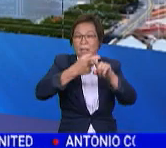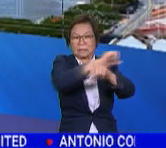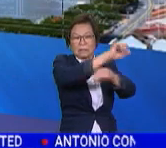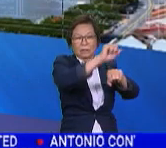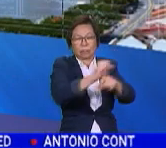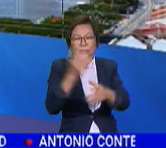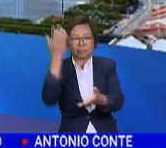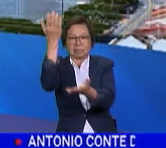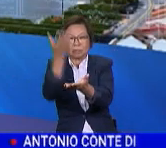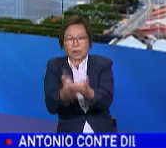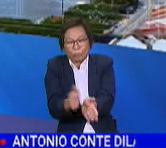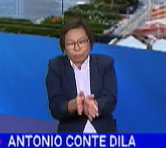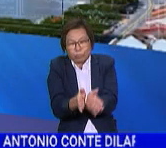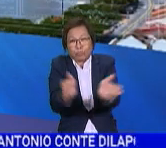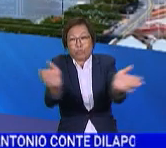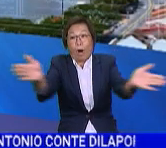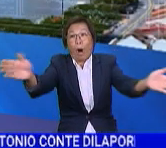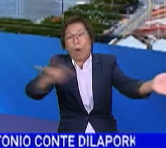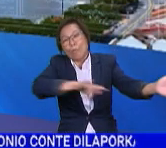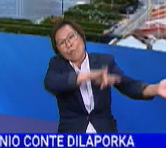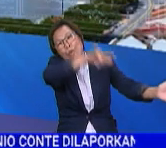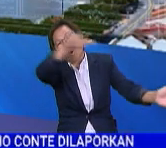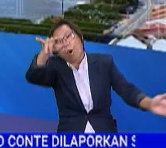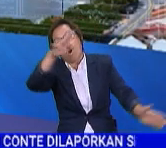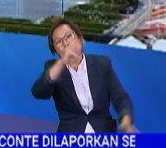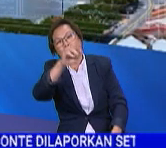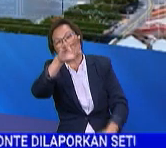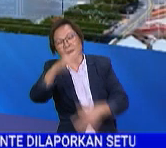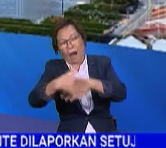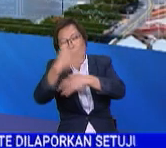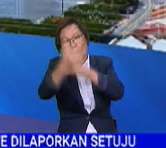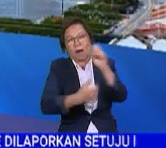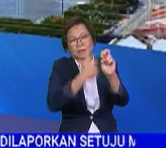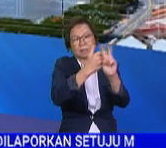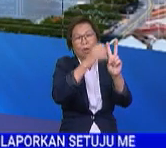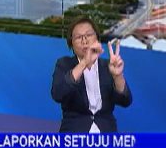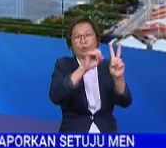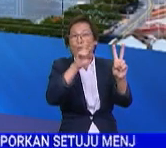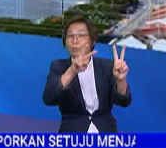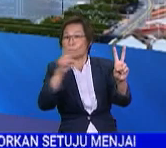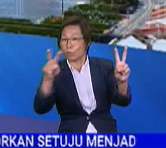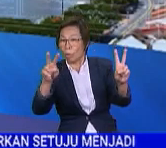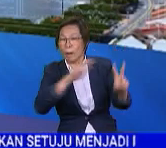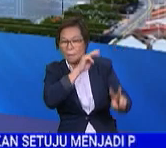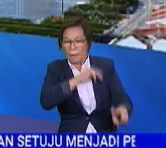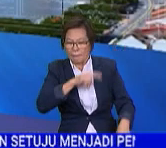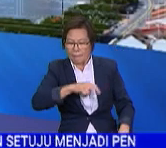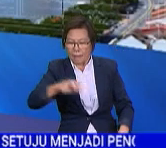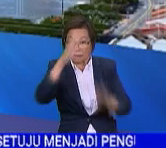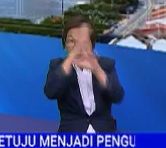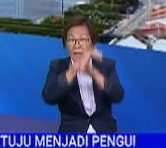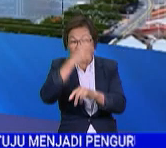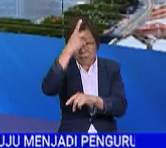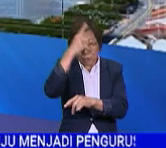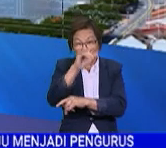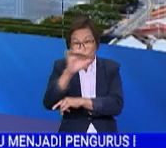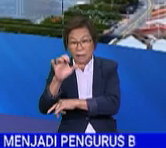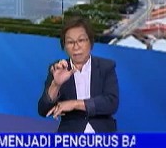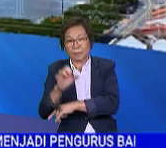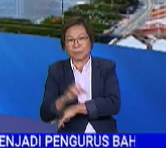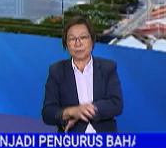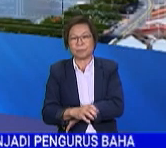Singapura bercadang melebarkan sayap penerbangannya kemiri awal tahun depan menurut menteri pengangkutan sawada tuli kimsin